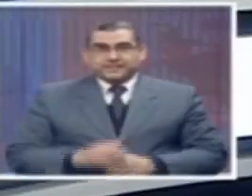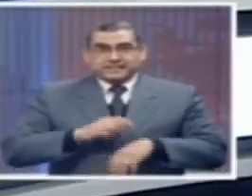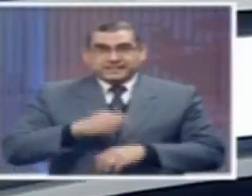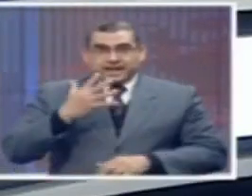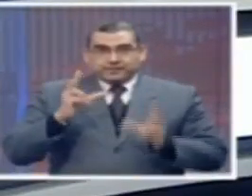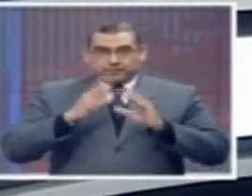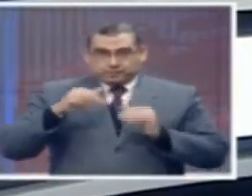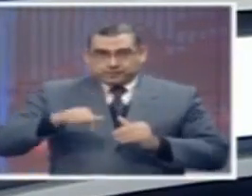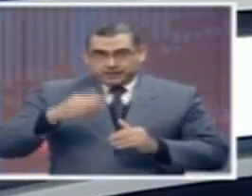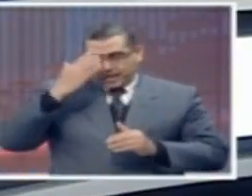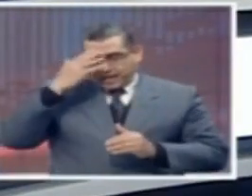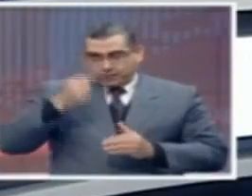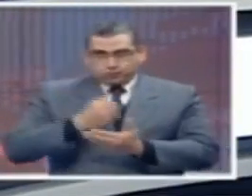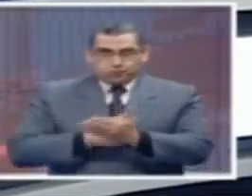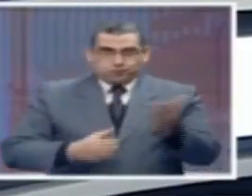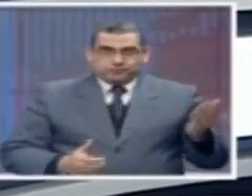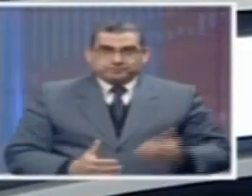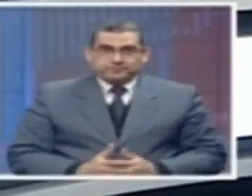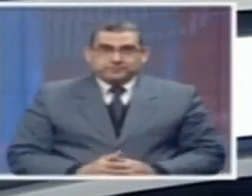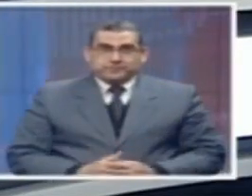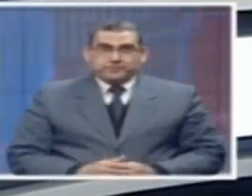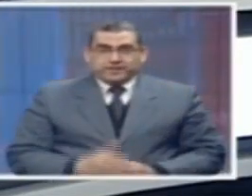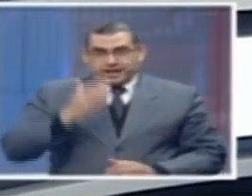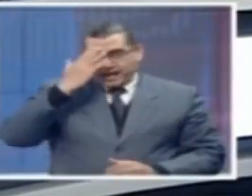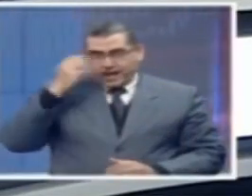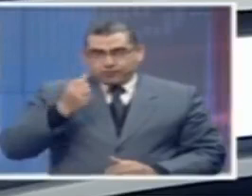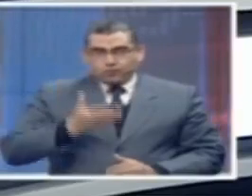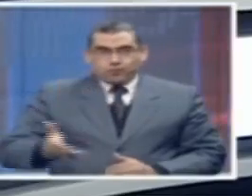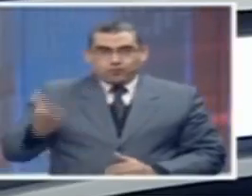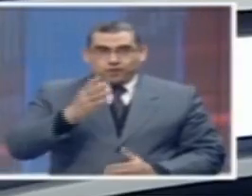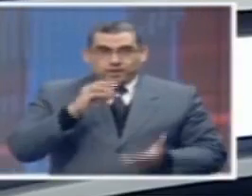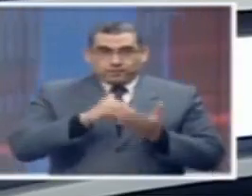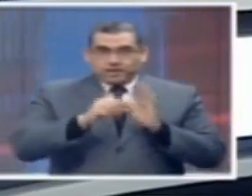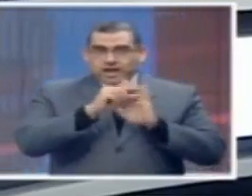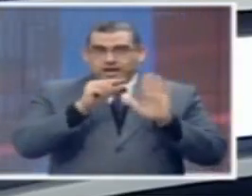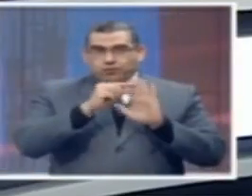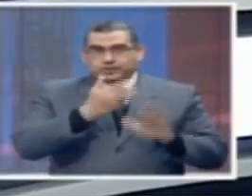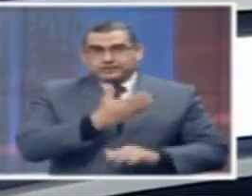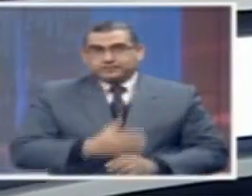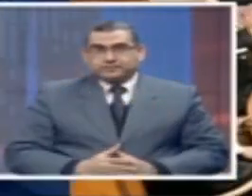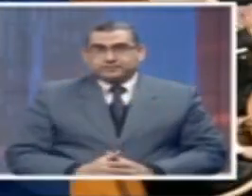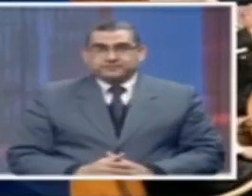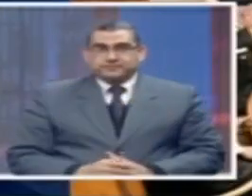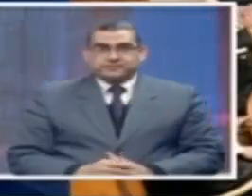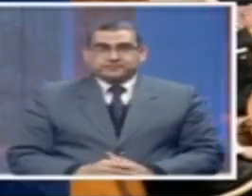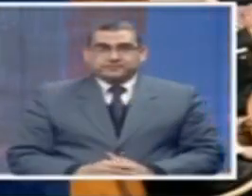الخامسة من التلفزيون المصري. أهلا بحضراتكم. أهلا بحضراتكم وإلى عناوين الأخبار.